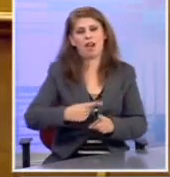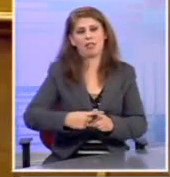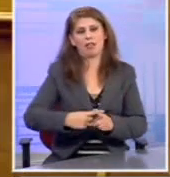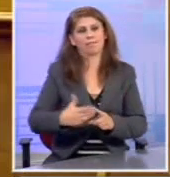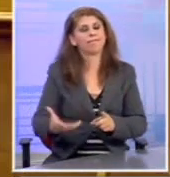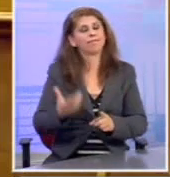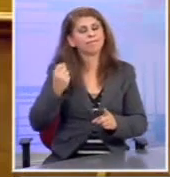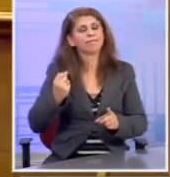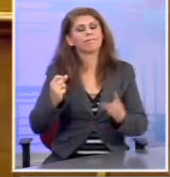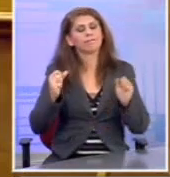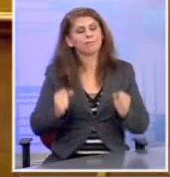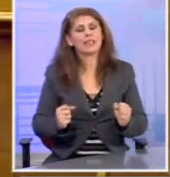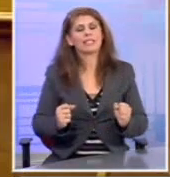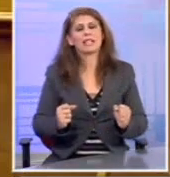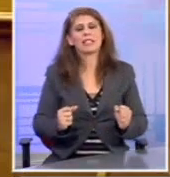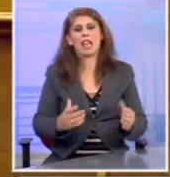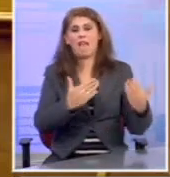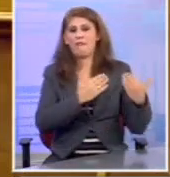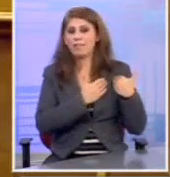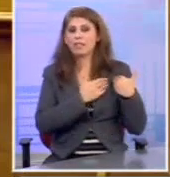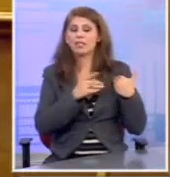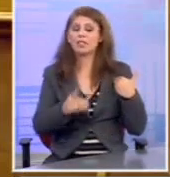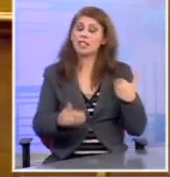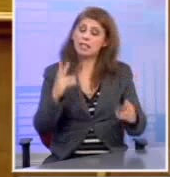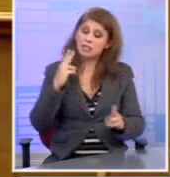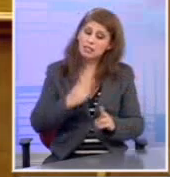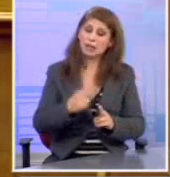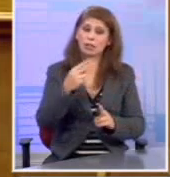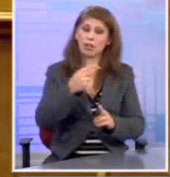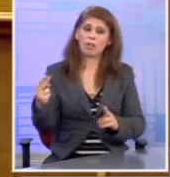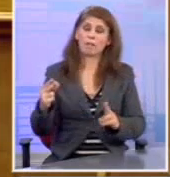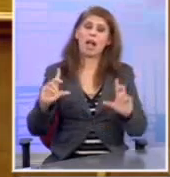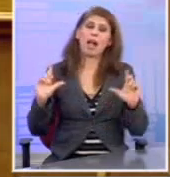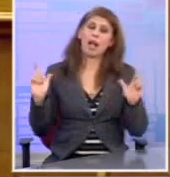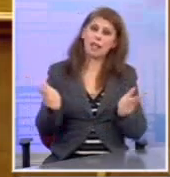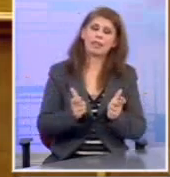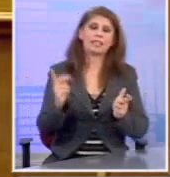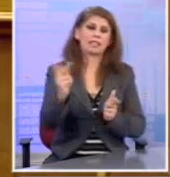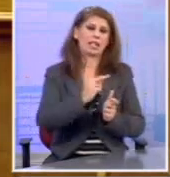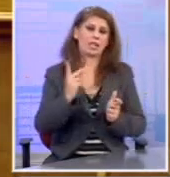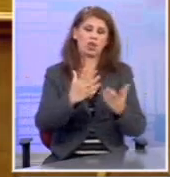Κρατήστε στοιχειωδώς μια στάση ευθύνης σε ένα μείζον θέμα εθνικής και